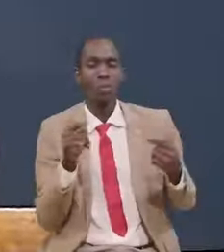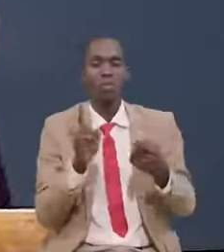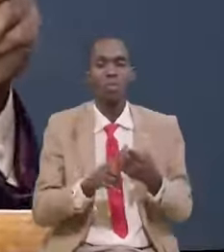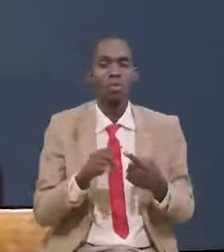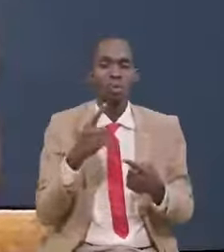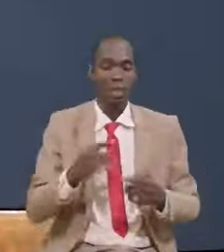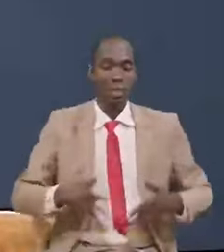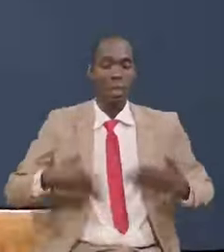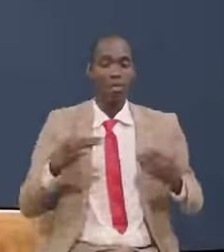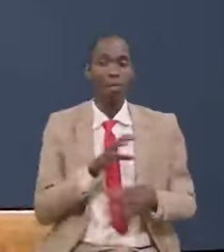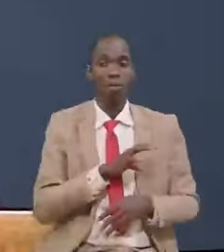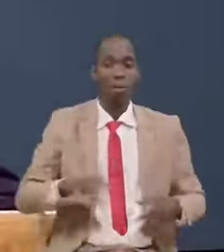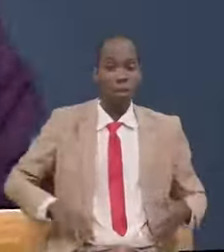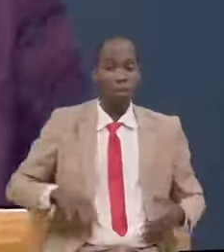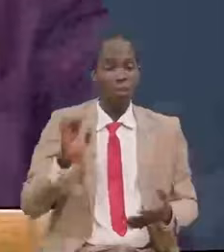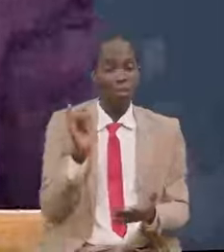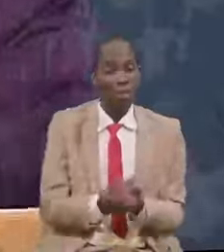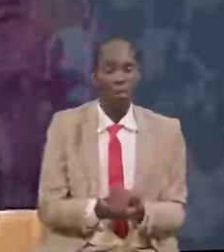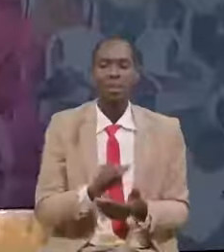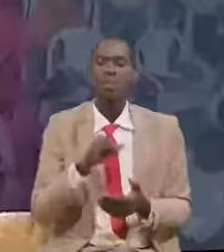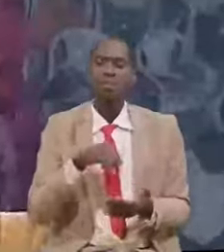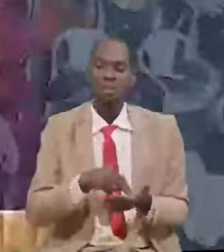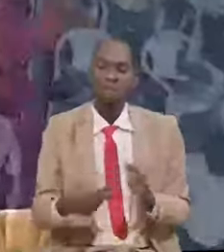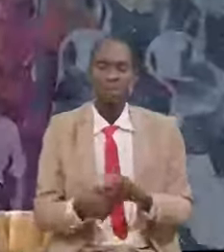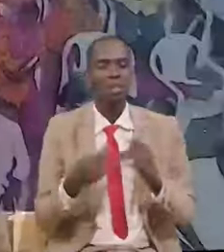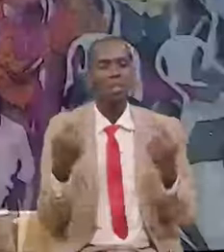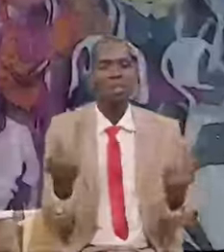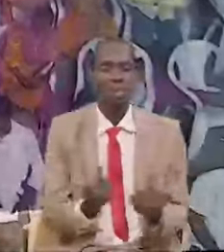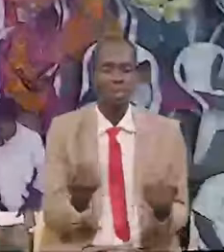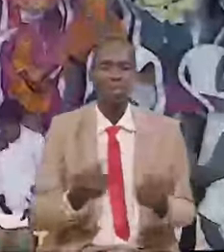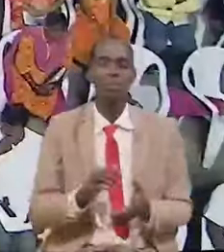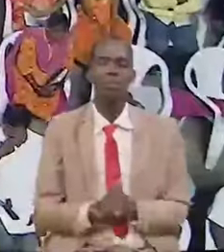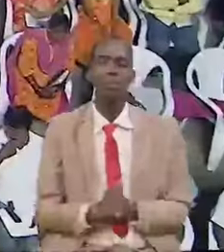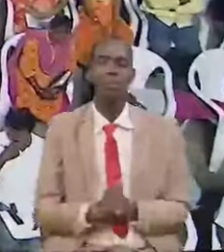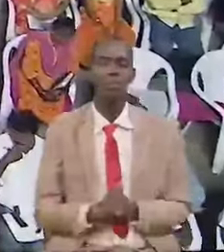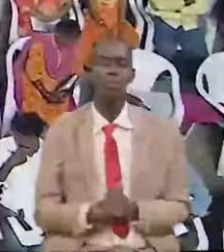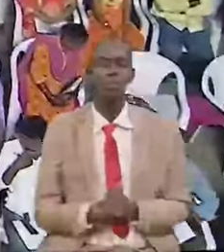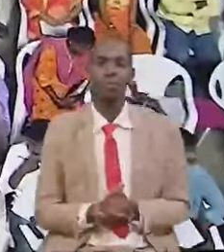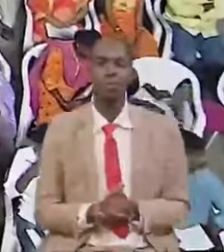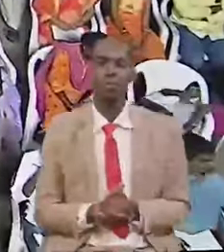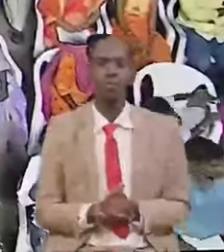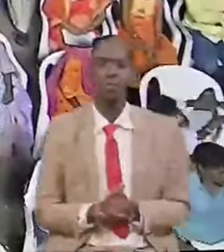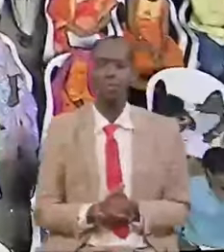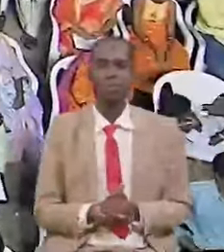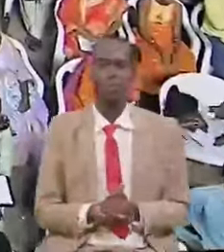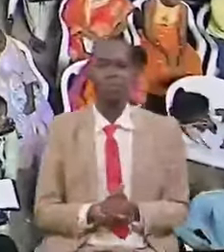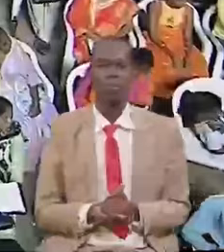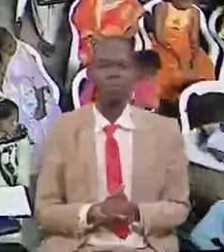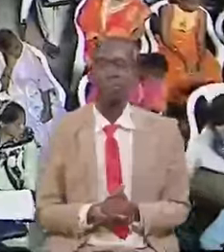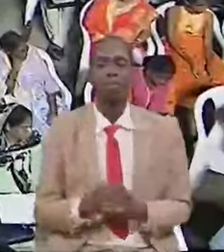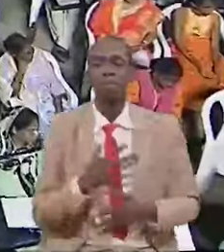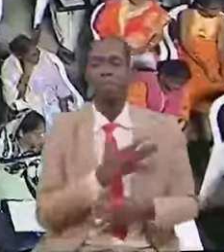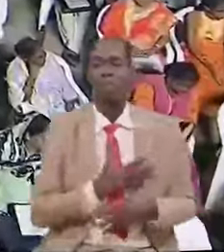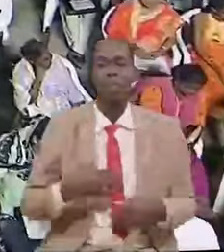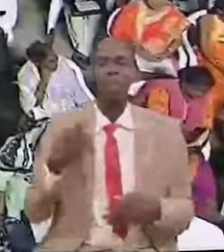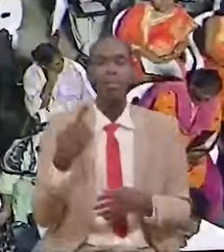et tout ce que nous faisons, par moment, chaque jour, contrairement à la vie de Christ, est un péché.